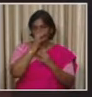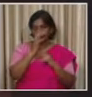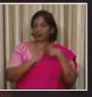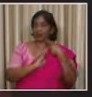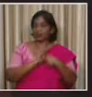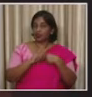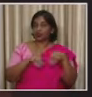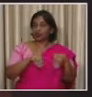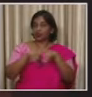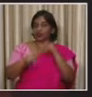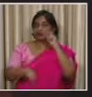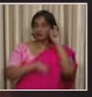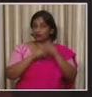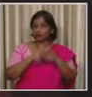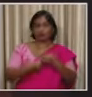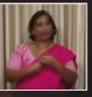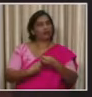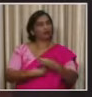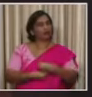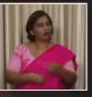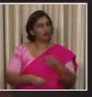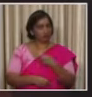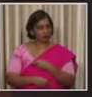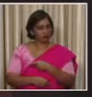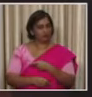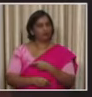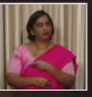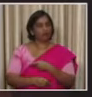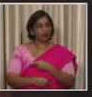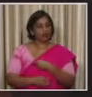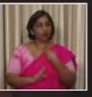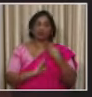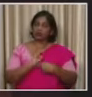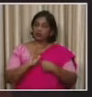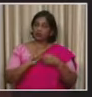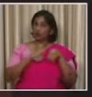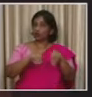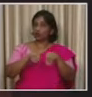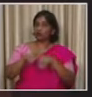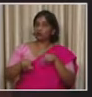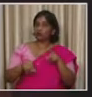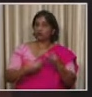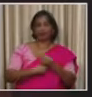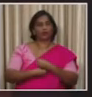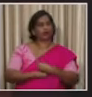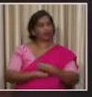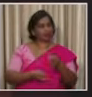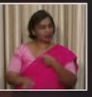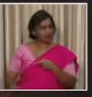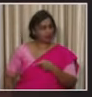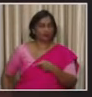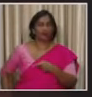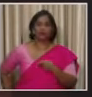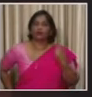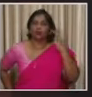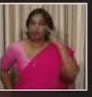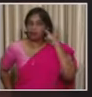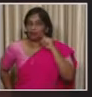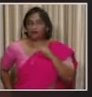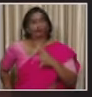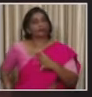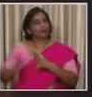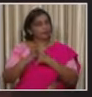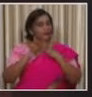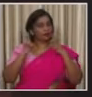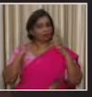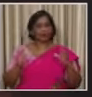රටේ ගොවි ජනතාව විනාශ කිරීමේ රටේ කෘෂි කර්මාන්තය විනාශ කිරීමේ මහා